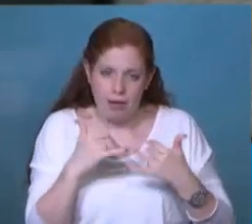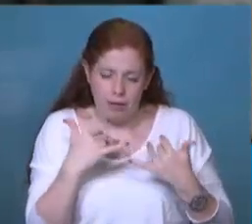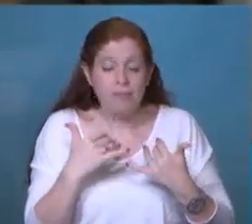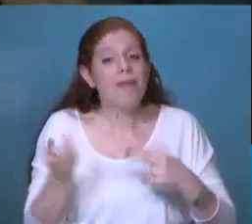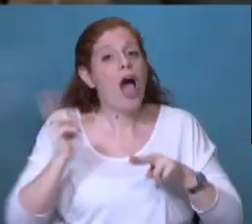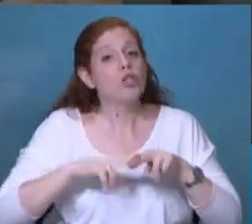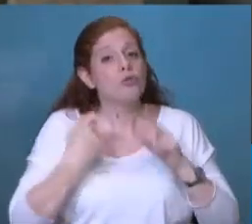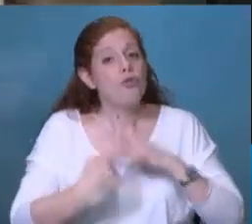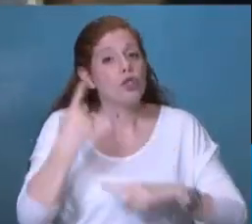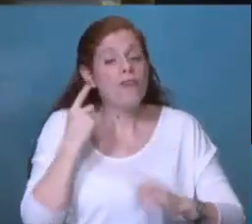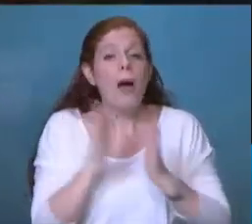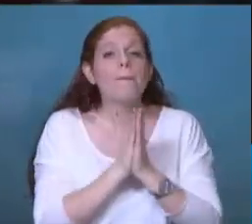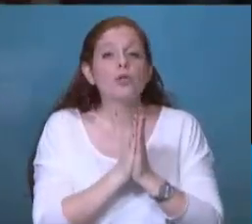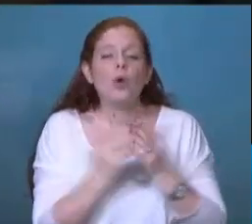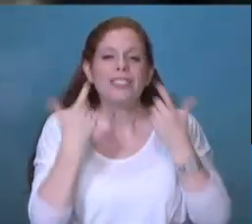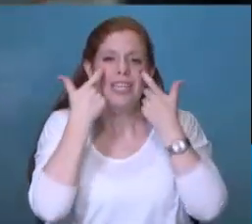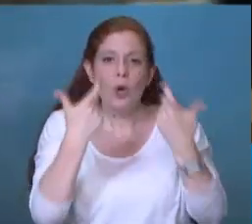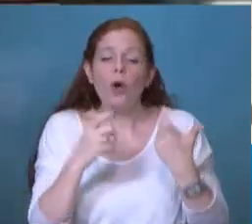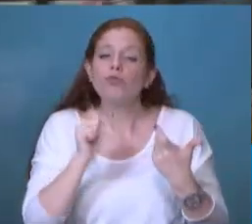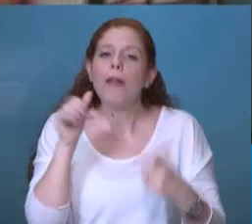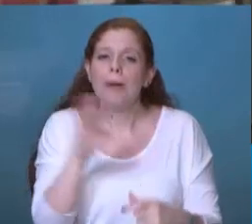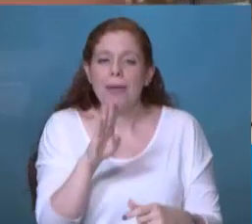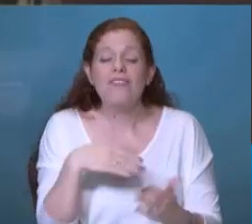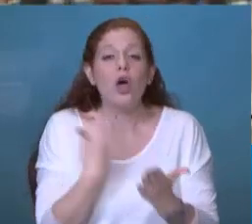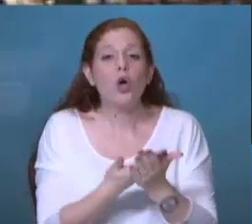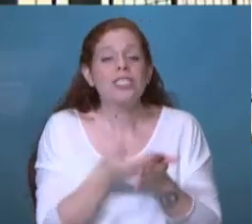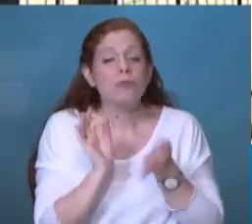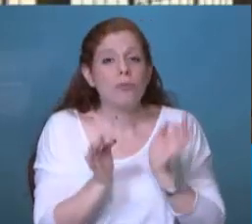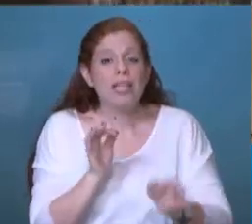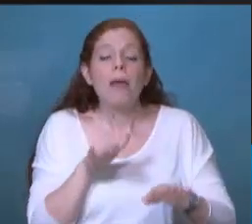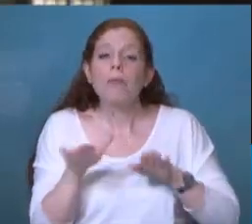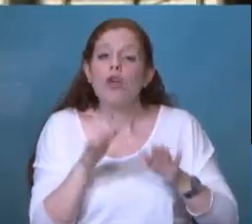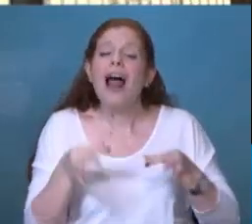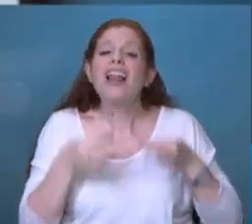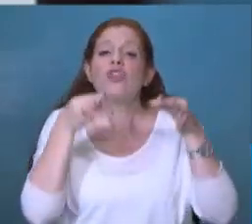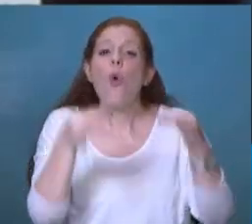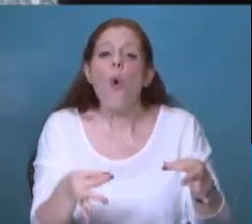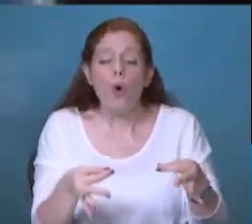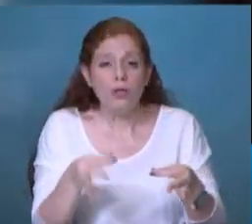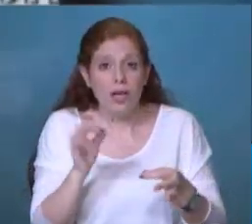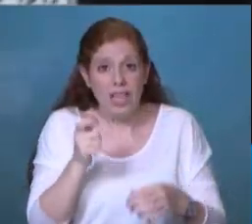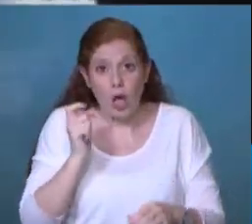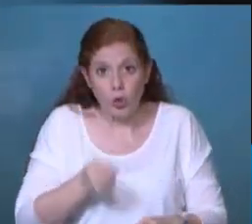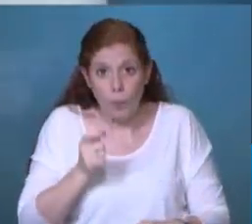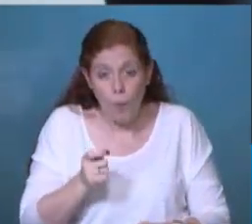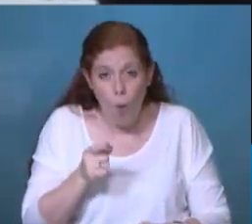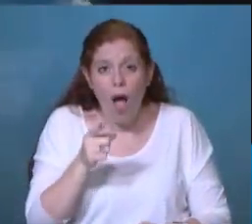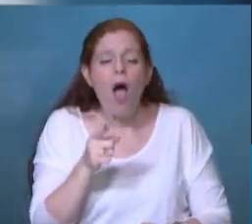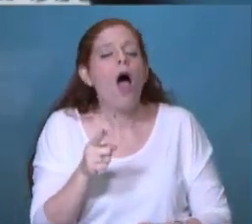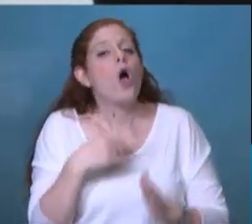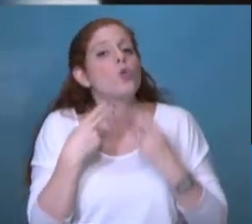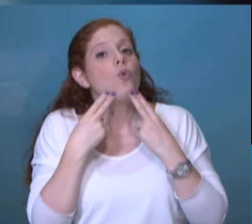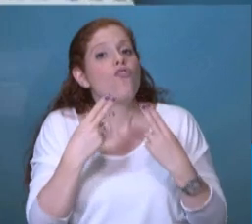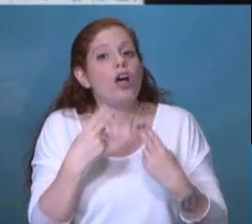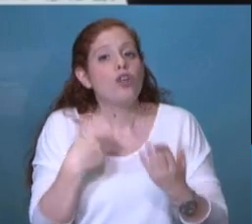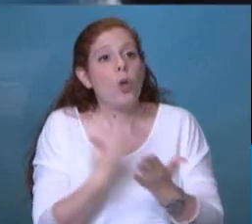שבשבוע שעבר ביקשו סנגוריו של נתניהו מהיועץ המשפטי לממשלה לדחות את מועד השימוע, התגובה של היועץ היום לא